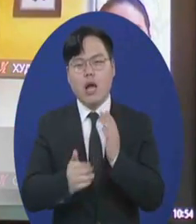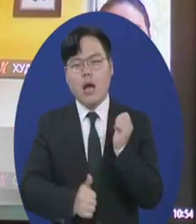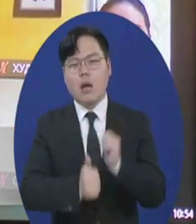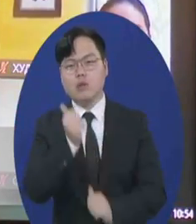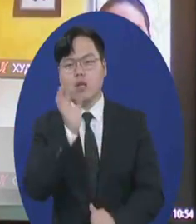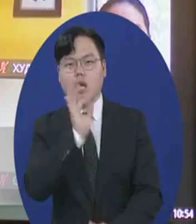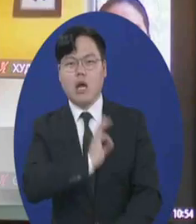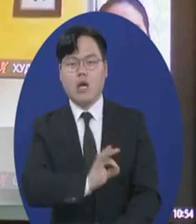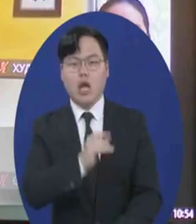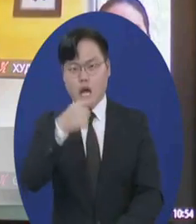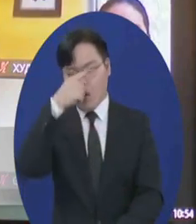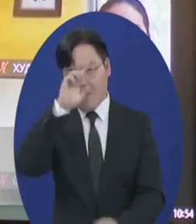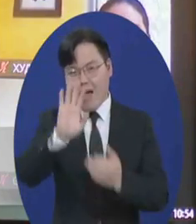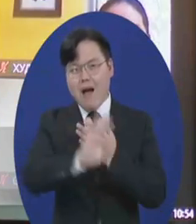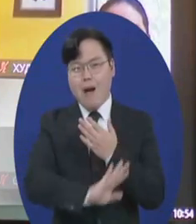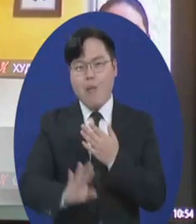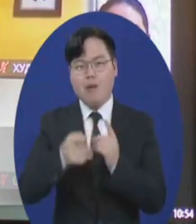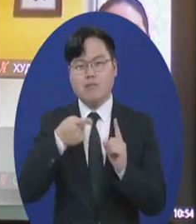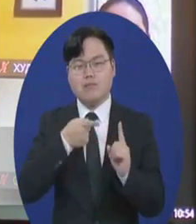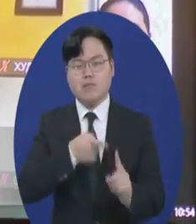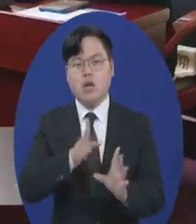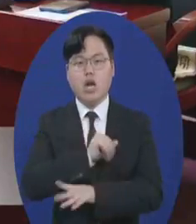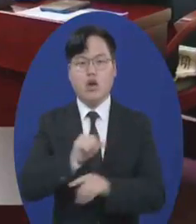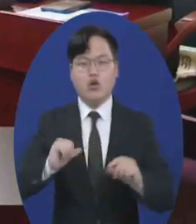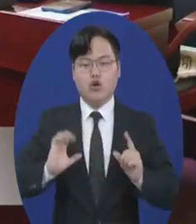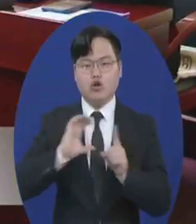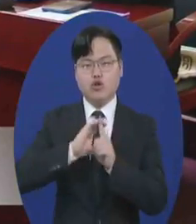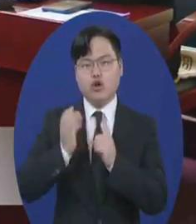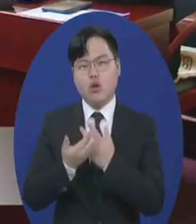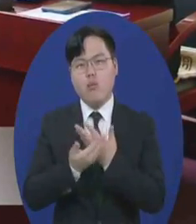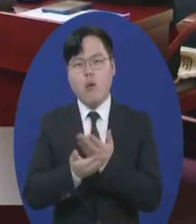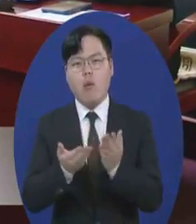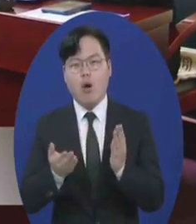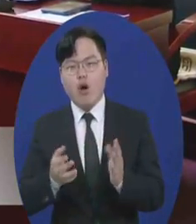амжилттай ашиглах, эрүүл мэндийн хамгаалагч чиглэлээр иргэдийг соён